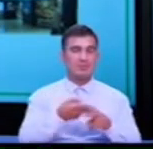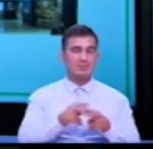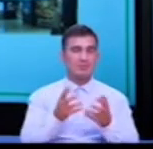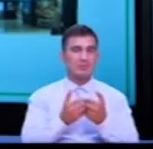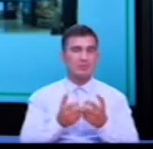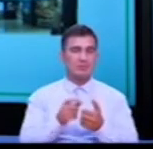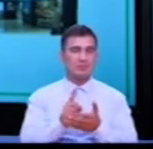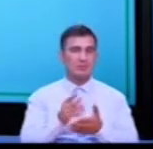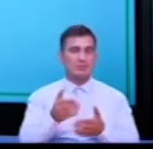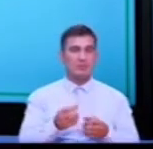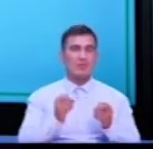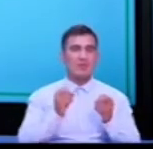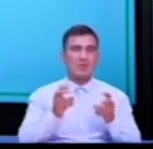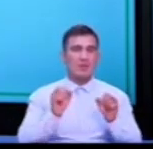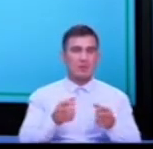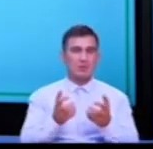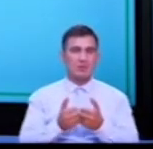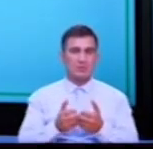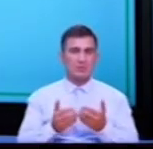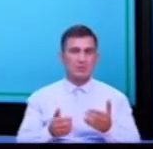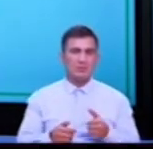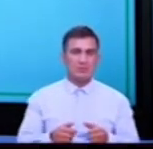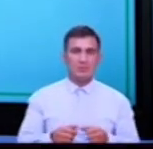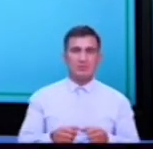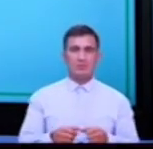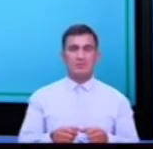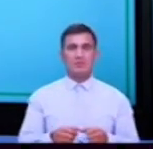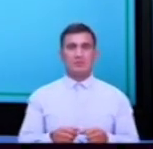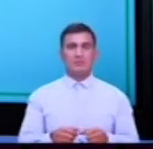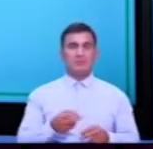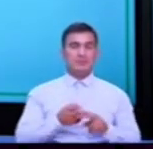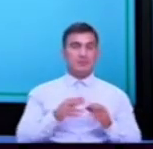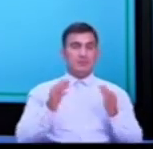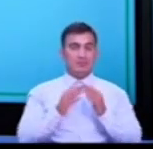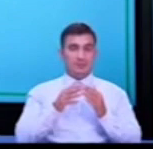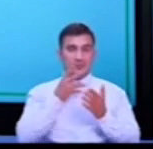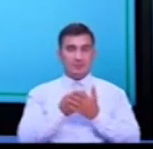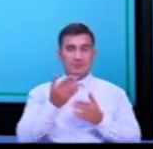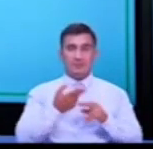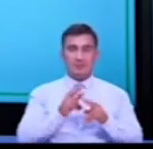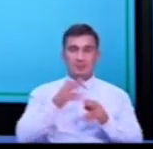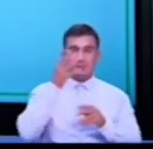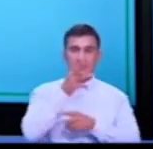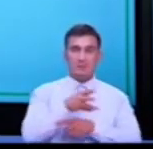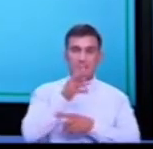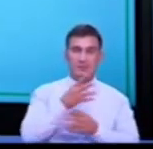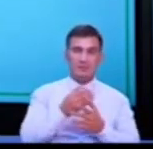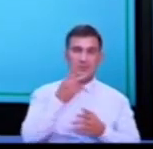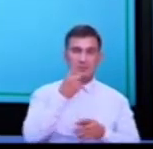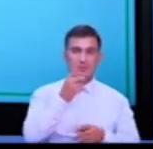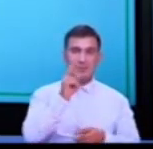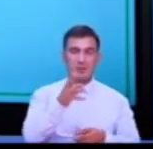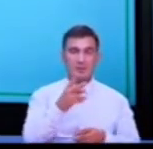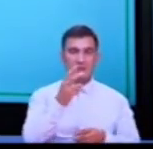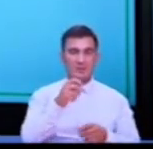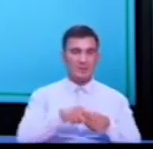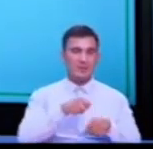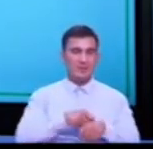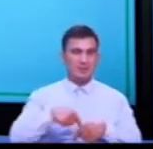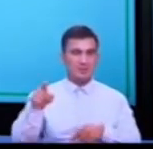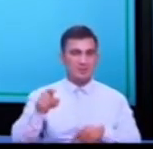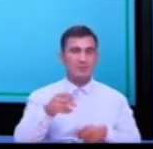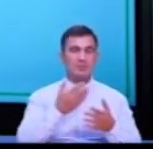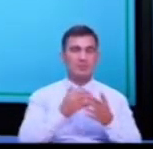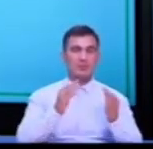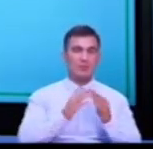masalani? Qanday yechamiz? Nima deb o'ylaysiz? Demak, uydan kinoteatrgacha 1 kilometr 200 metr,